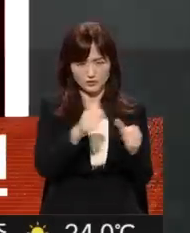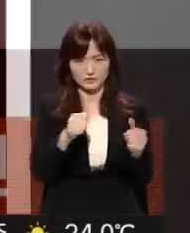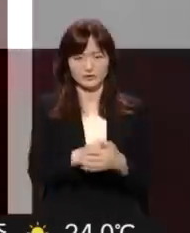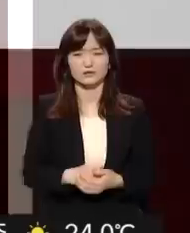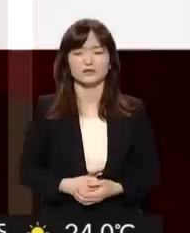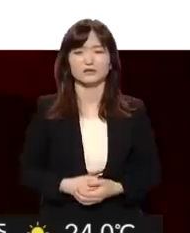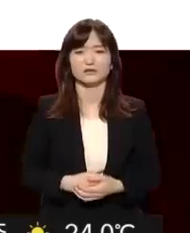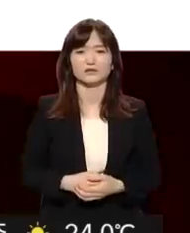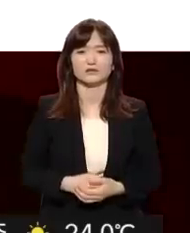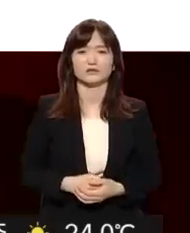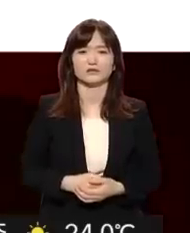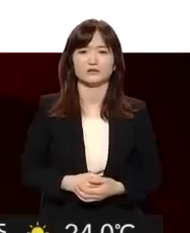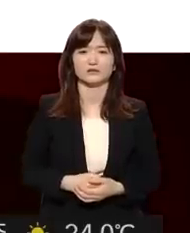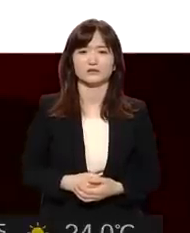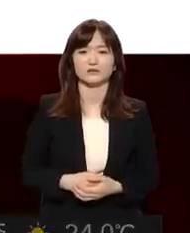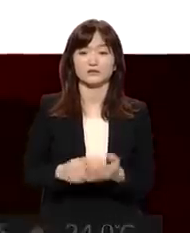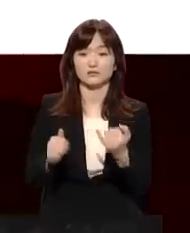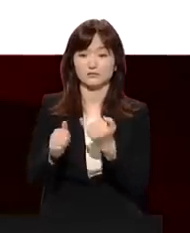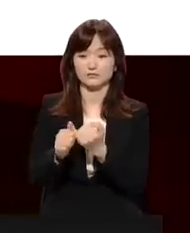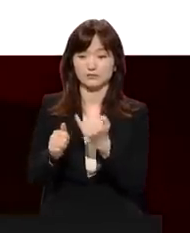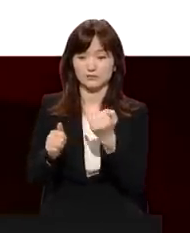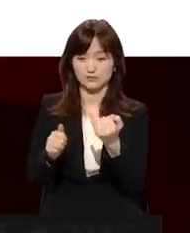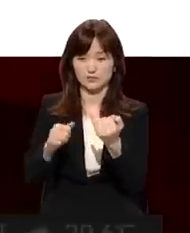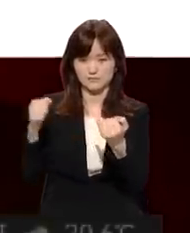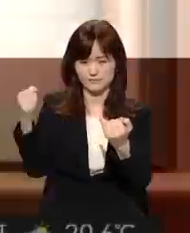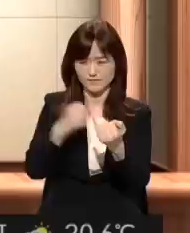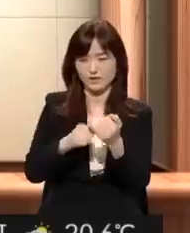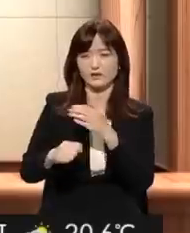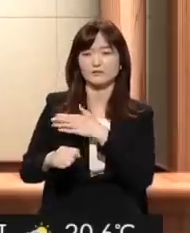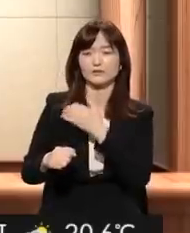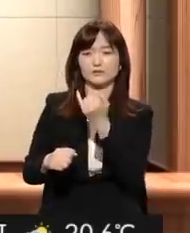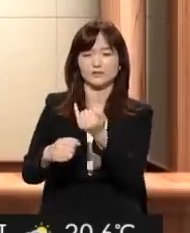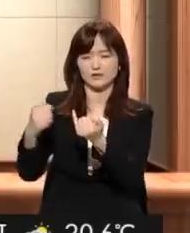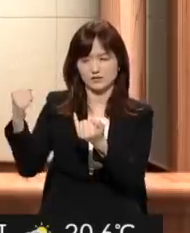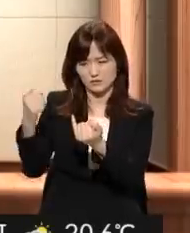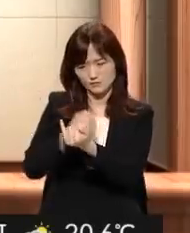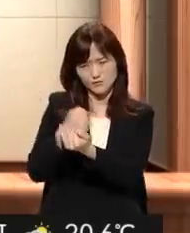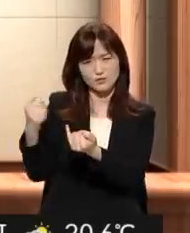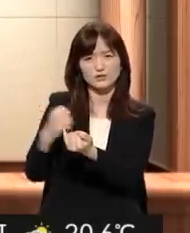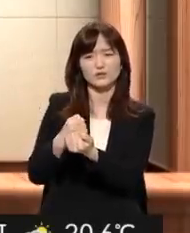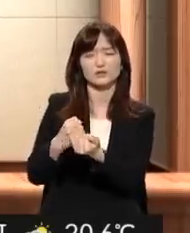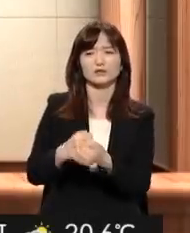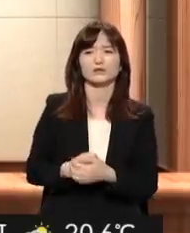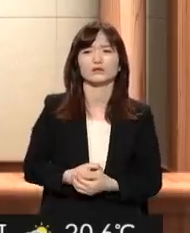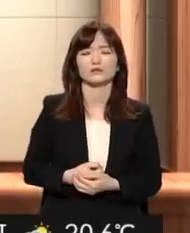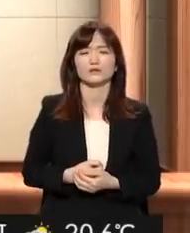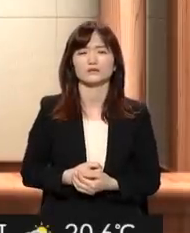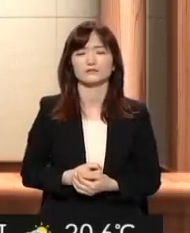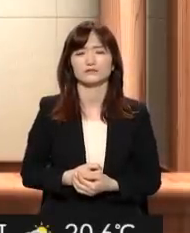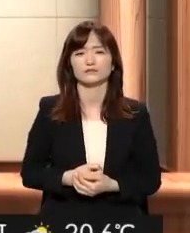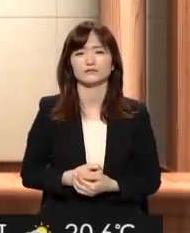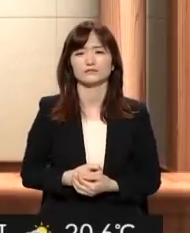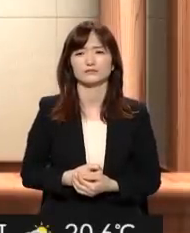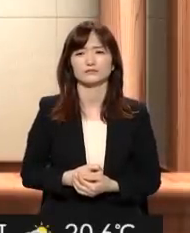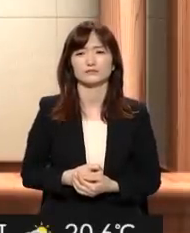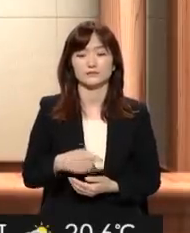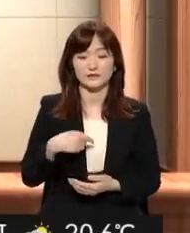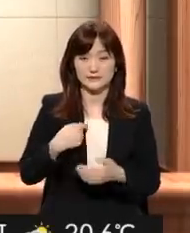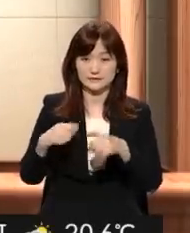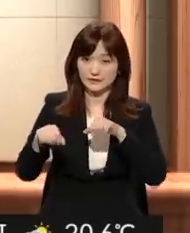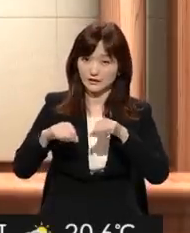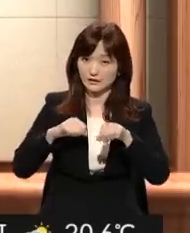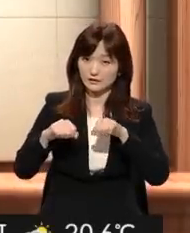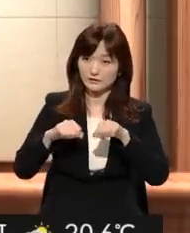내연녀, 폭행 전과가 다수 있음에도 불구하고 폭력을 행사했다는 점 상당히 안 좋게 봤습니다. 또 이렇게 자신의 행위